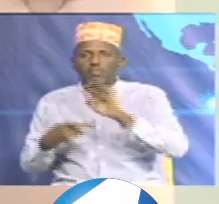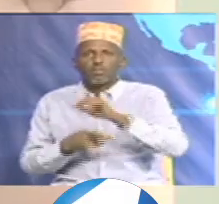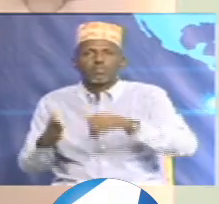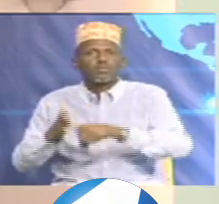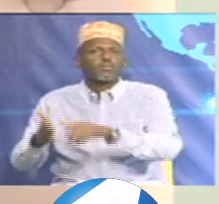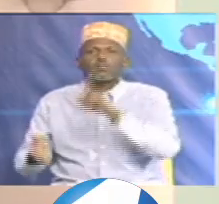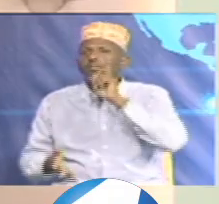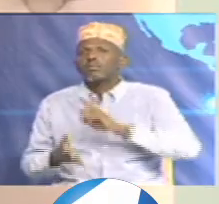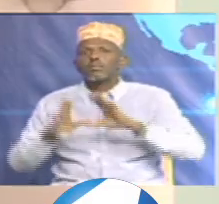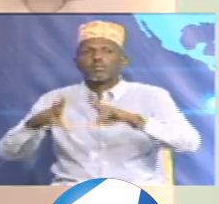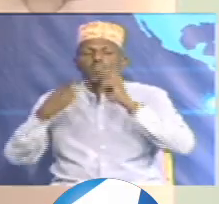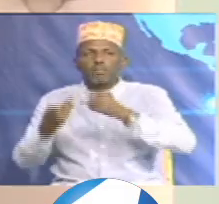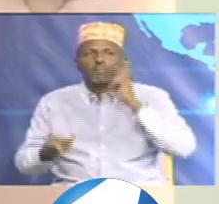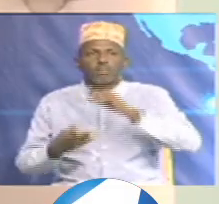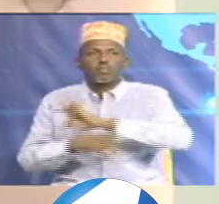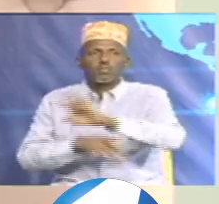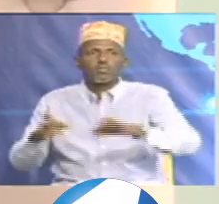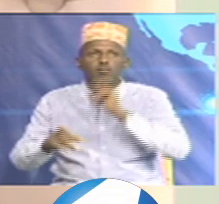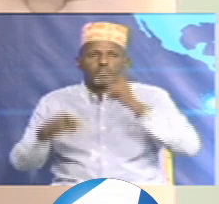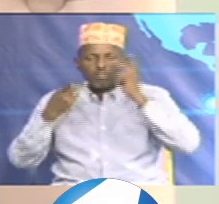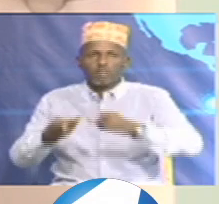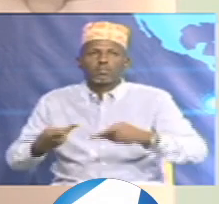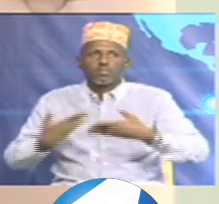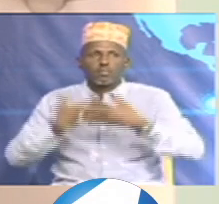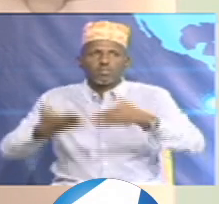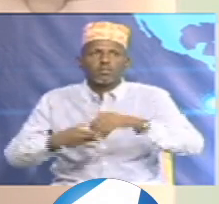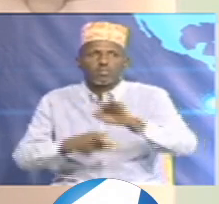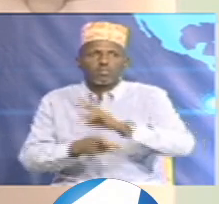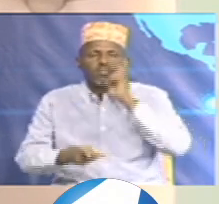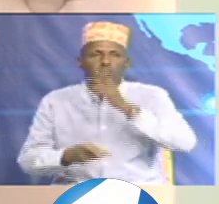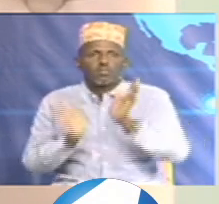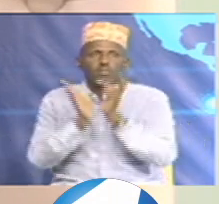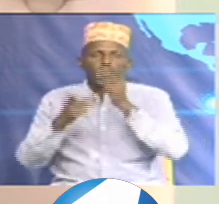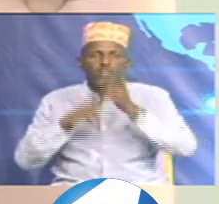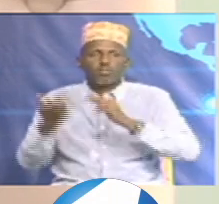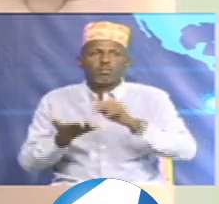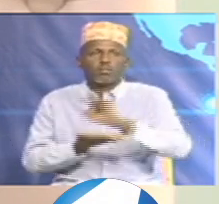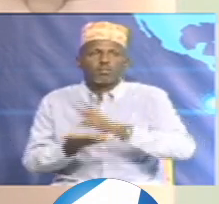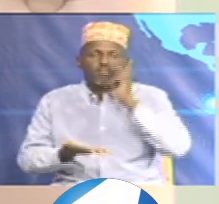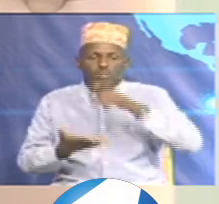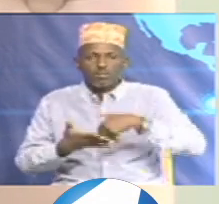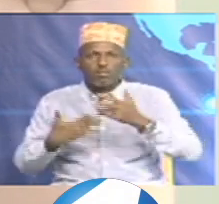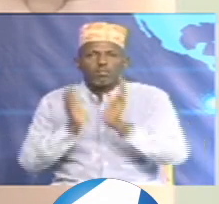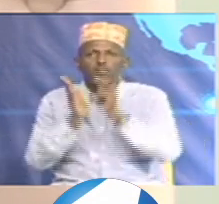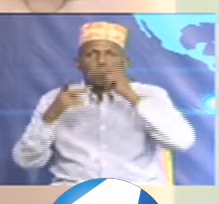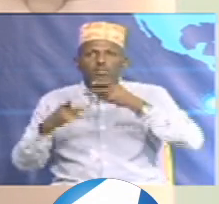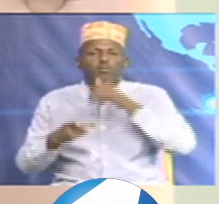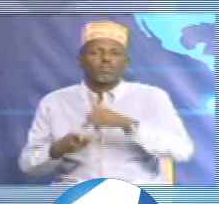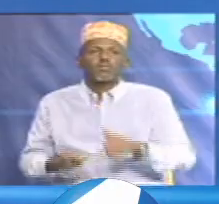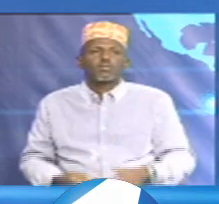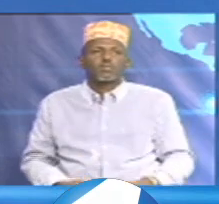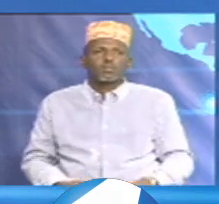touchent à la femme et famille et aussi pour revaloriser donc les valeurs de solidarité et de cohésion sociale.